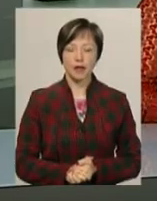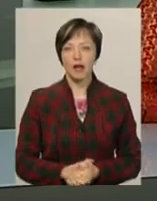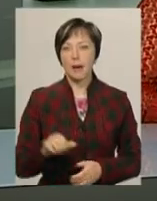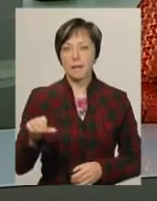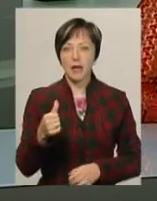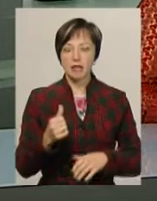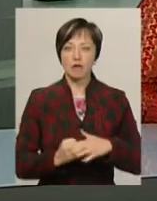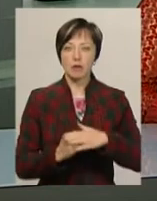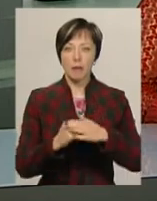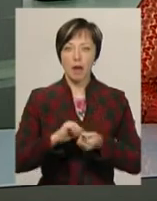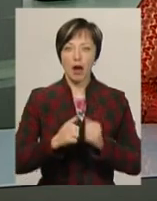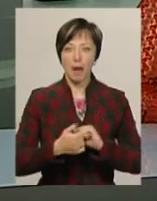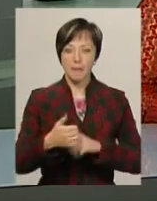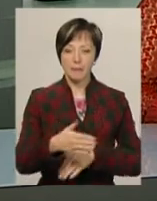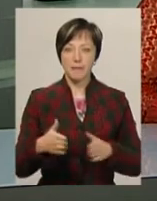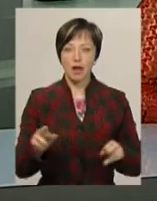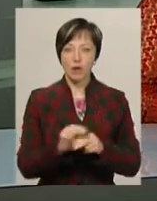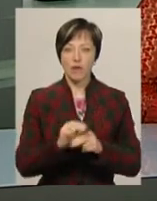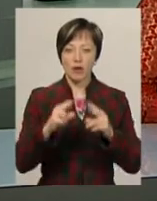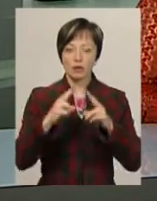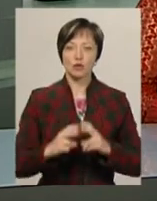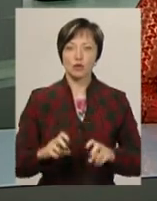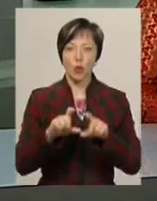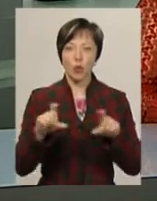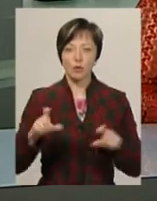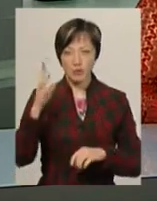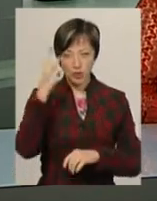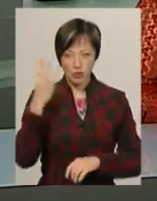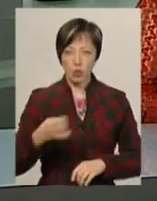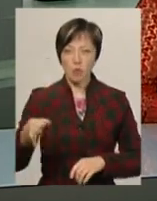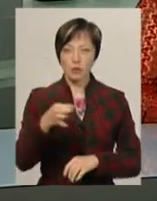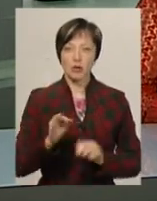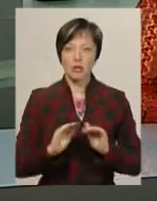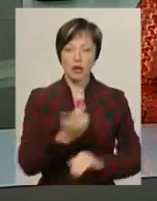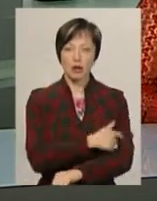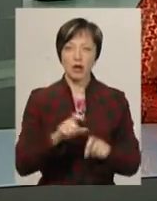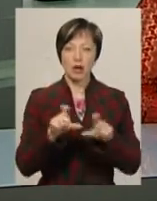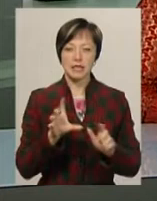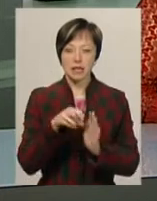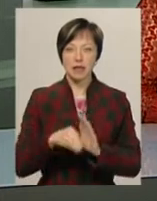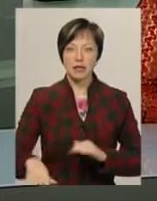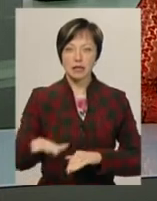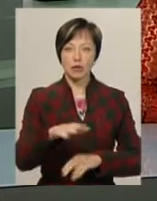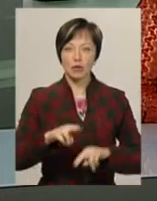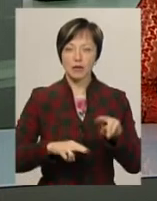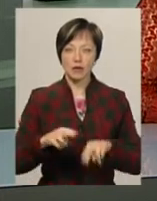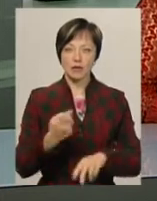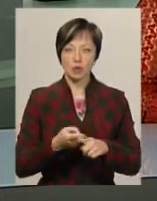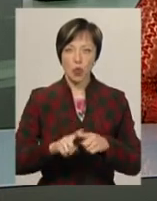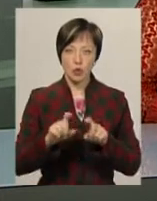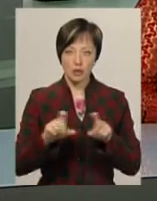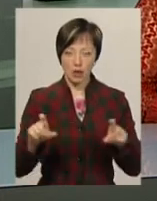Перший фундаментний камінь лікувально-діагностичного корпусу Хмельницької обласної дитячої лікарні заклали на території будівництва медичного